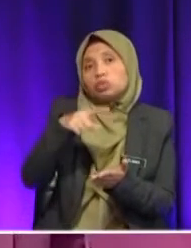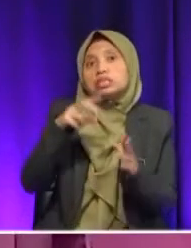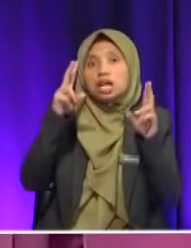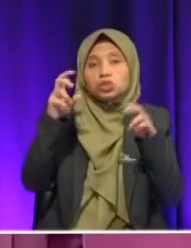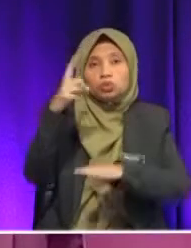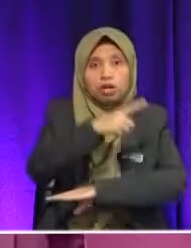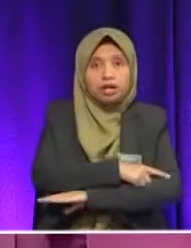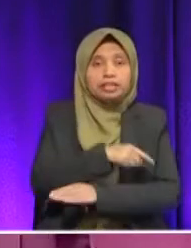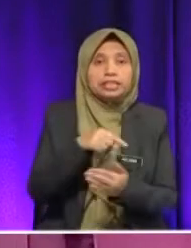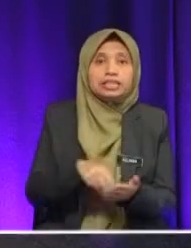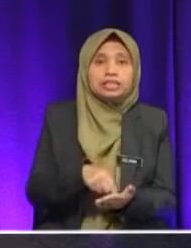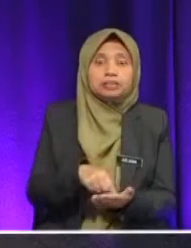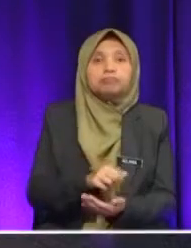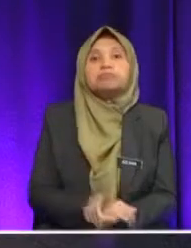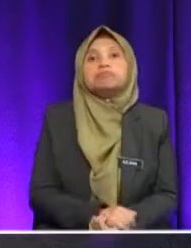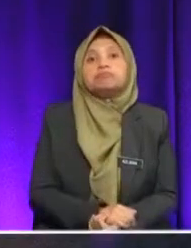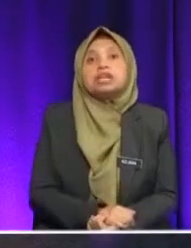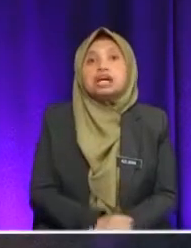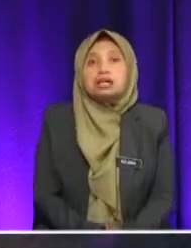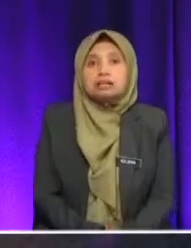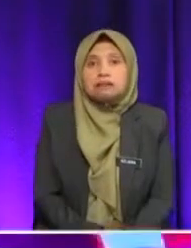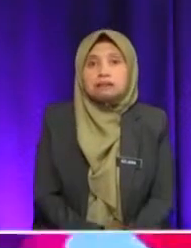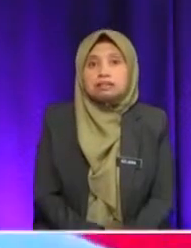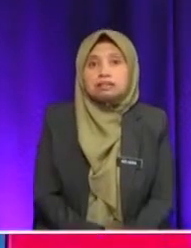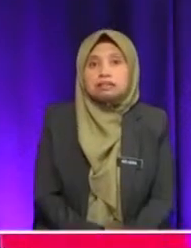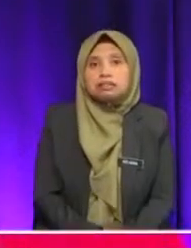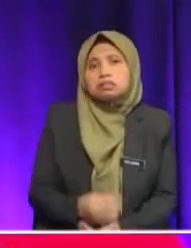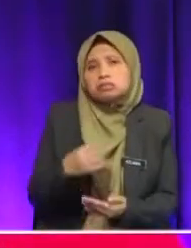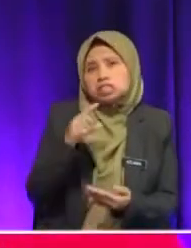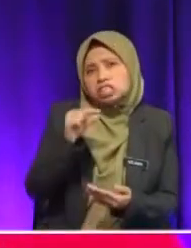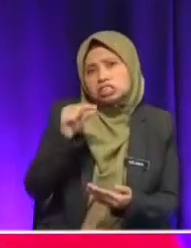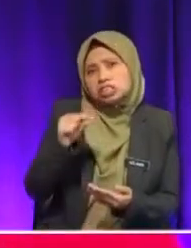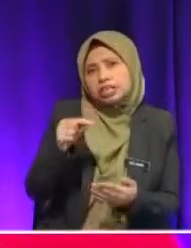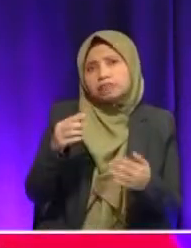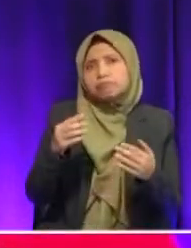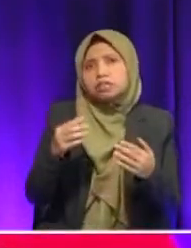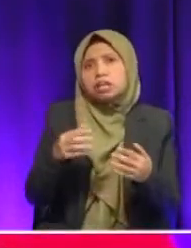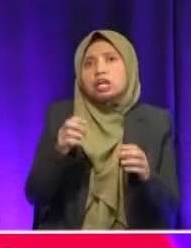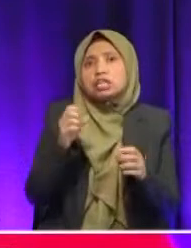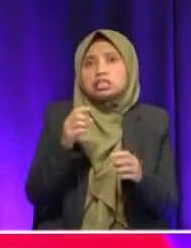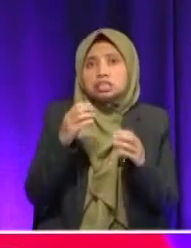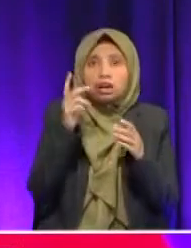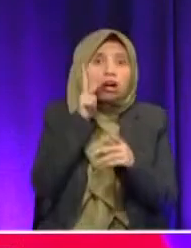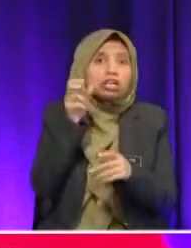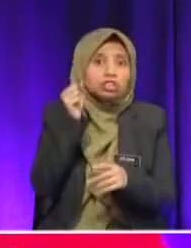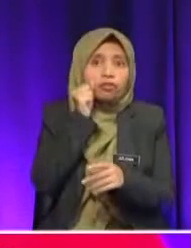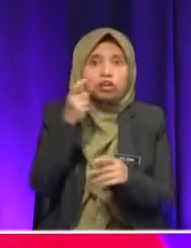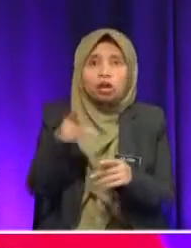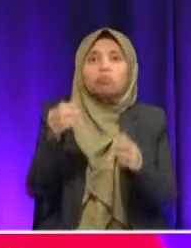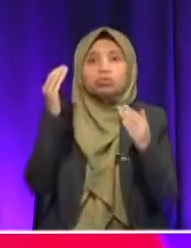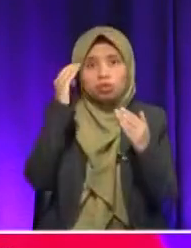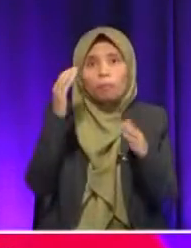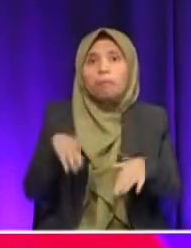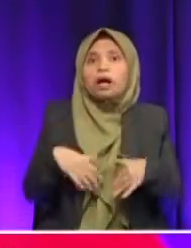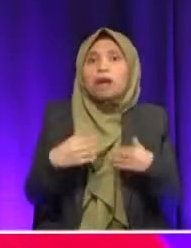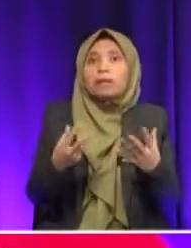tajuk hari ini Ah nasi gule Sera suka sedikit semaraknya cukup berangkat tadi saya pun dapat Kenapa sih sedikitlah ah